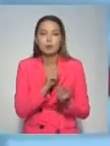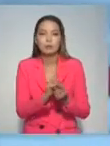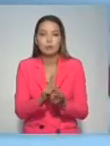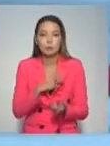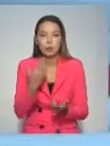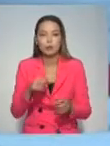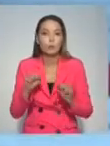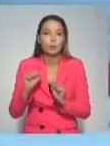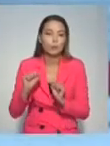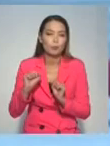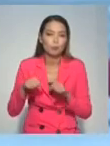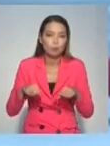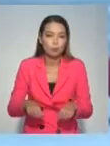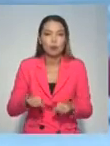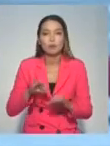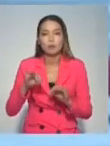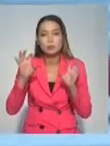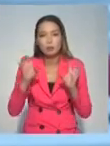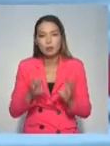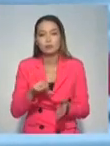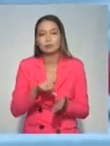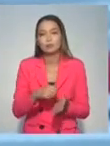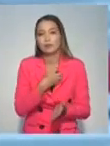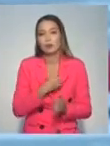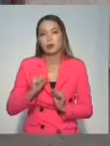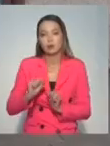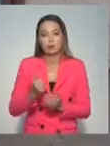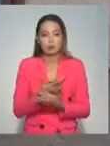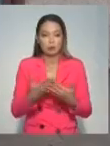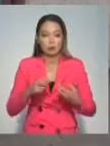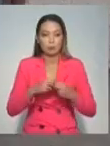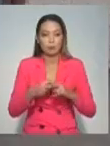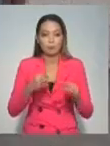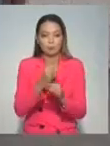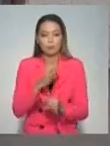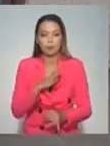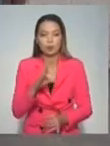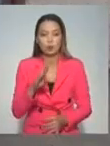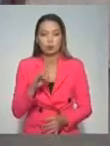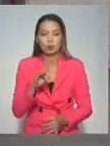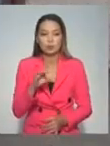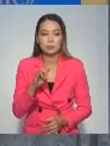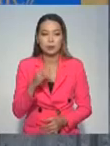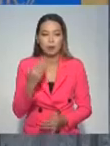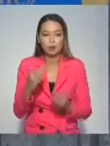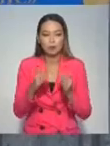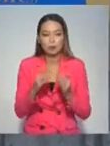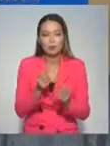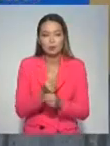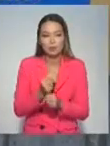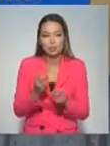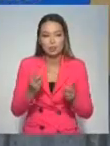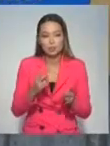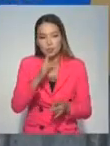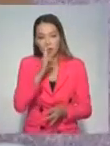мен заңды мүдделерін қорғауға қатысты мәселелерді талқылады. Тұрсынбекова тұрмыстық зорлық зомбылықтан зардап шеккен